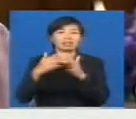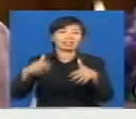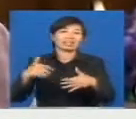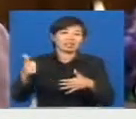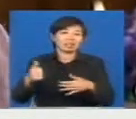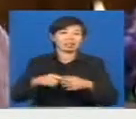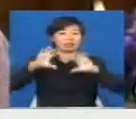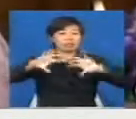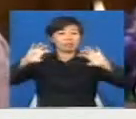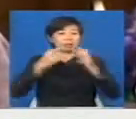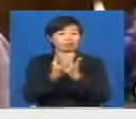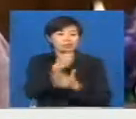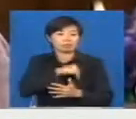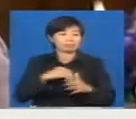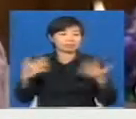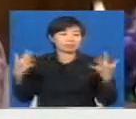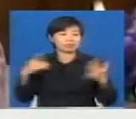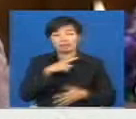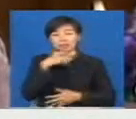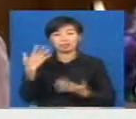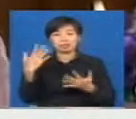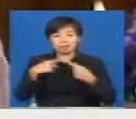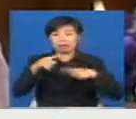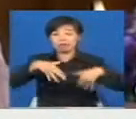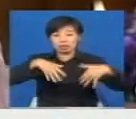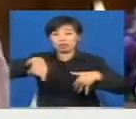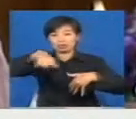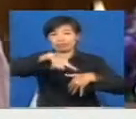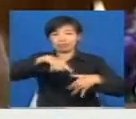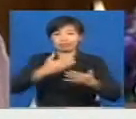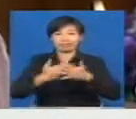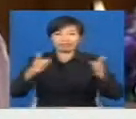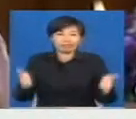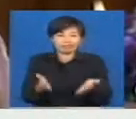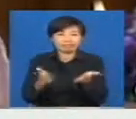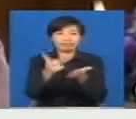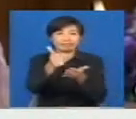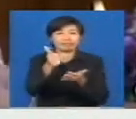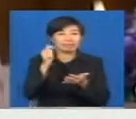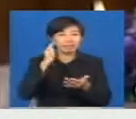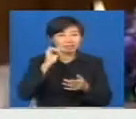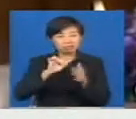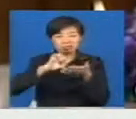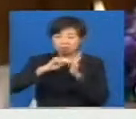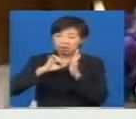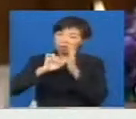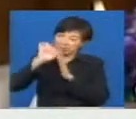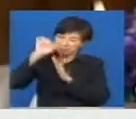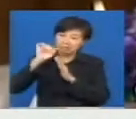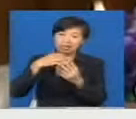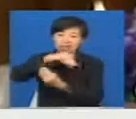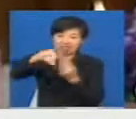ำไรขาดทุนหรอกใครมีแต่อยากเห็นผู้คนนะครับมีรายได้มีความสุข ก็คือเป็นการกระตุ้นเศรษฐกิจให้เมืองเชียงใหม่ไปในตัวด้วยใช่ไหมเพราะโรงแรม